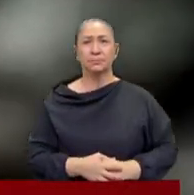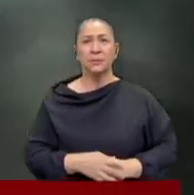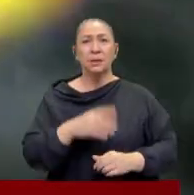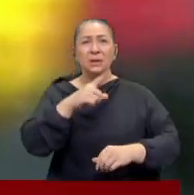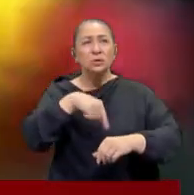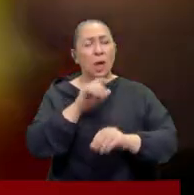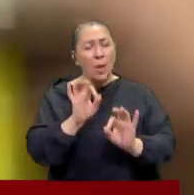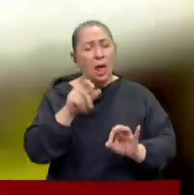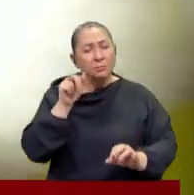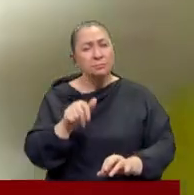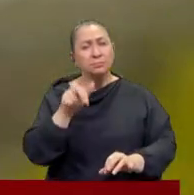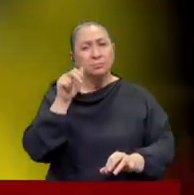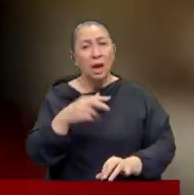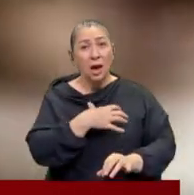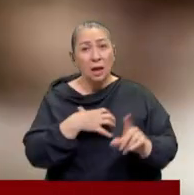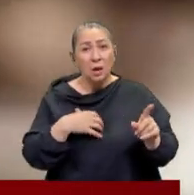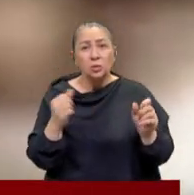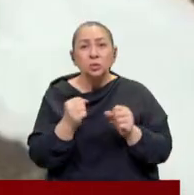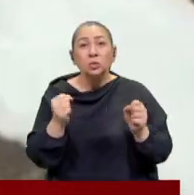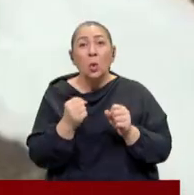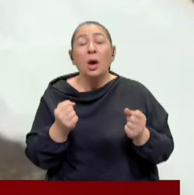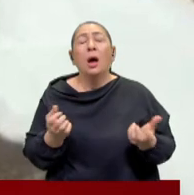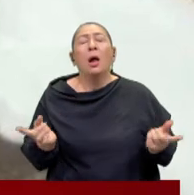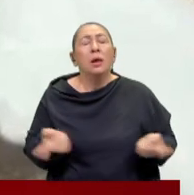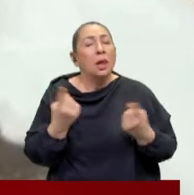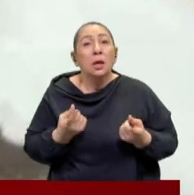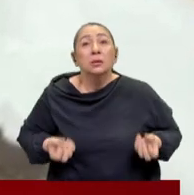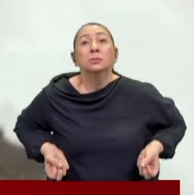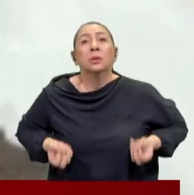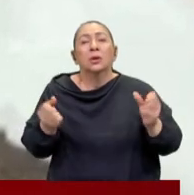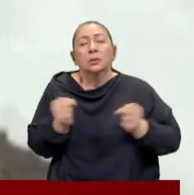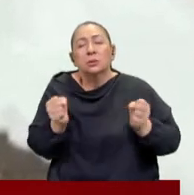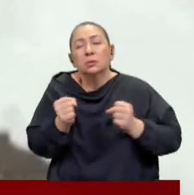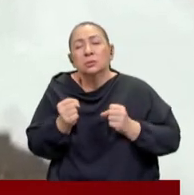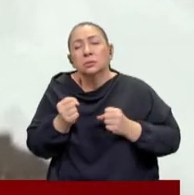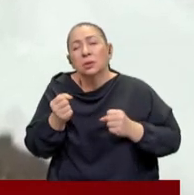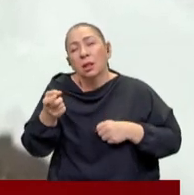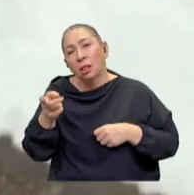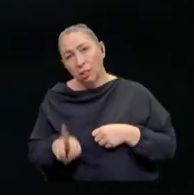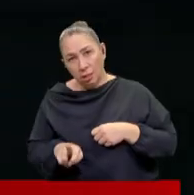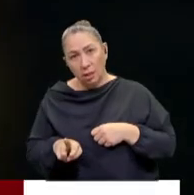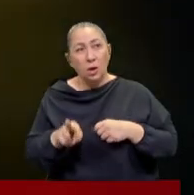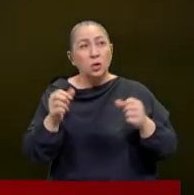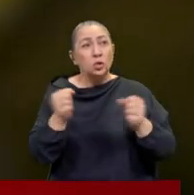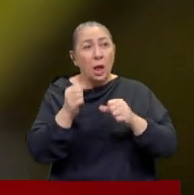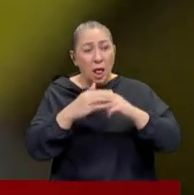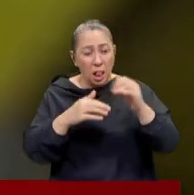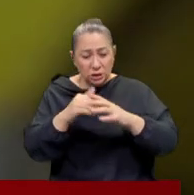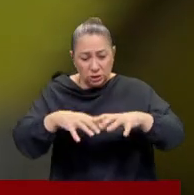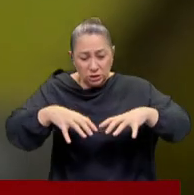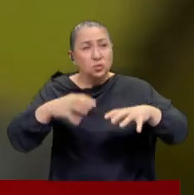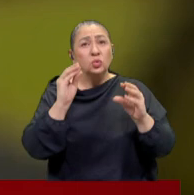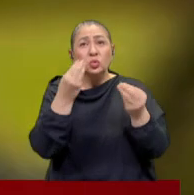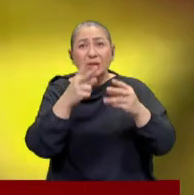Bir süre bu şekilde yola devam eden anne soğuğa daha fazla dayanamadı. Donarak hayatını kaybetti. Soğuktan elleri şişen